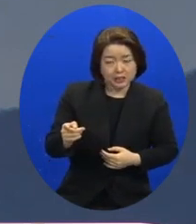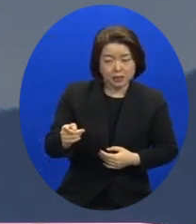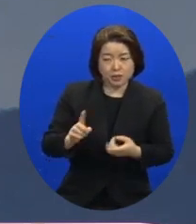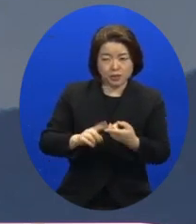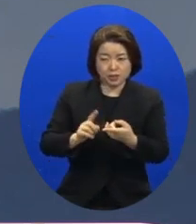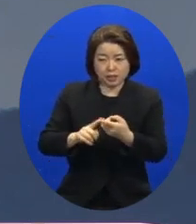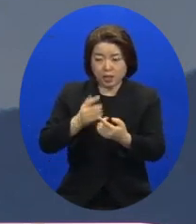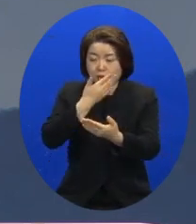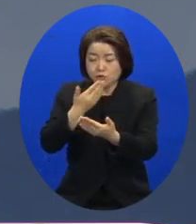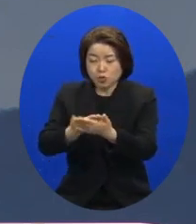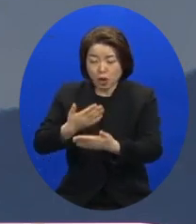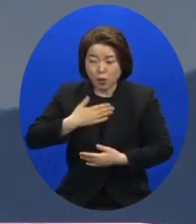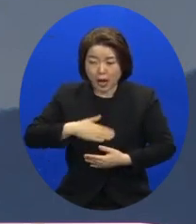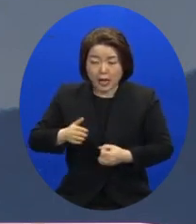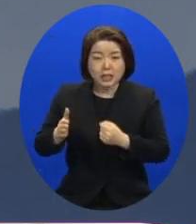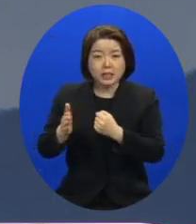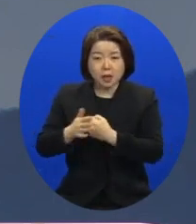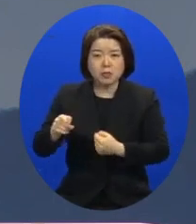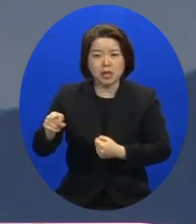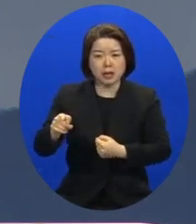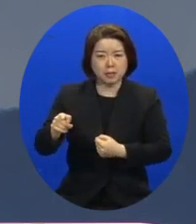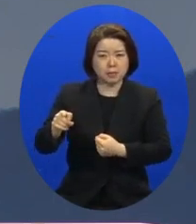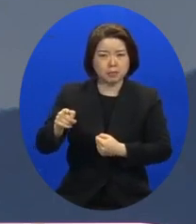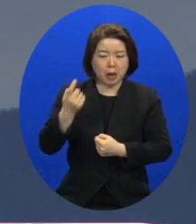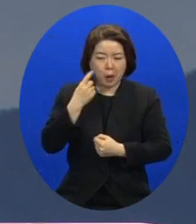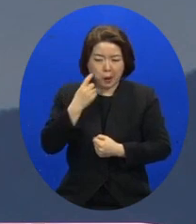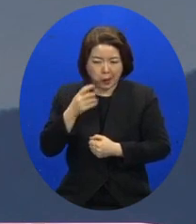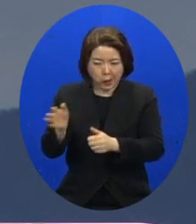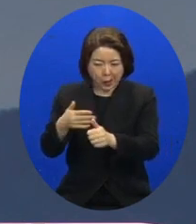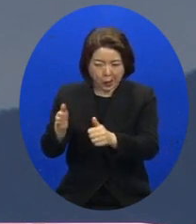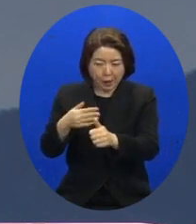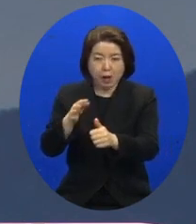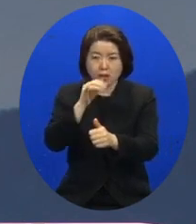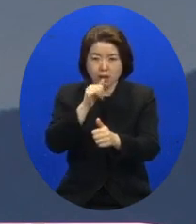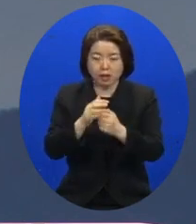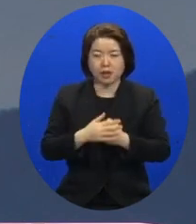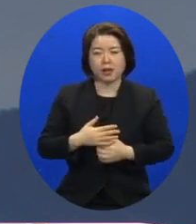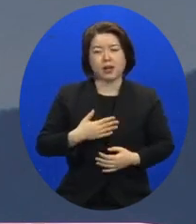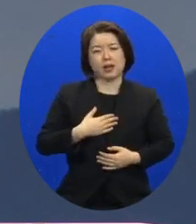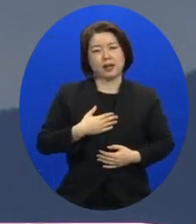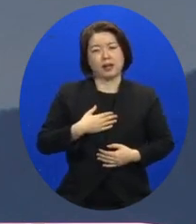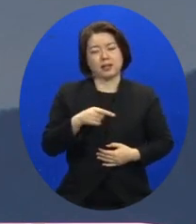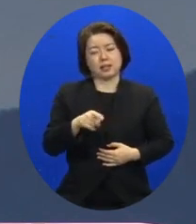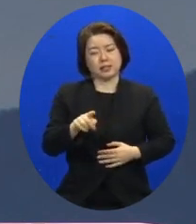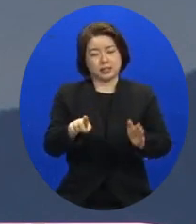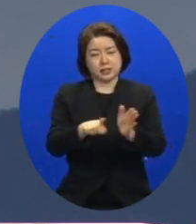그거 중요하다는 걸 알고 있는 거구나. 내가 이 신앙은 바로 가져야 되겠구나.